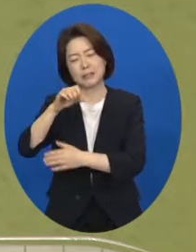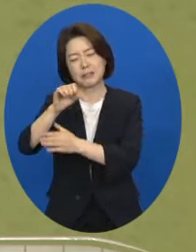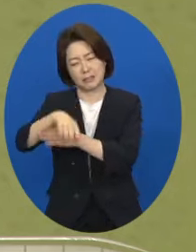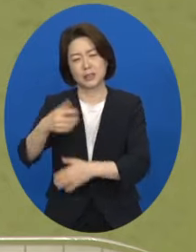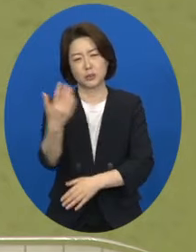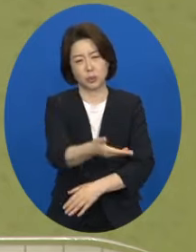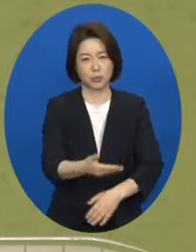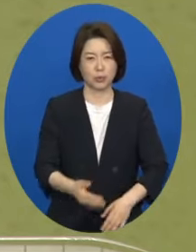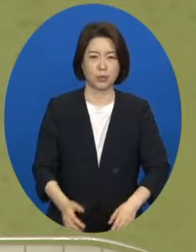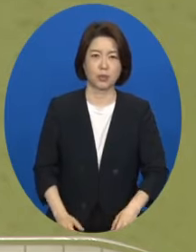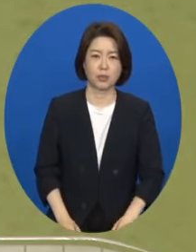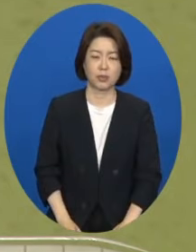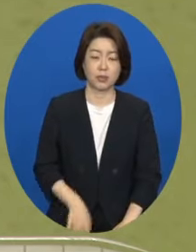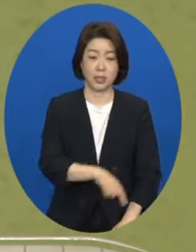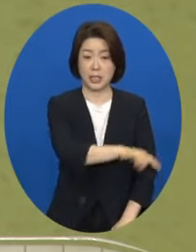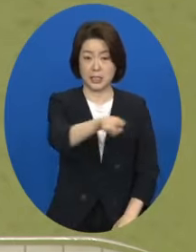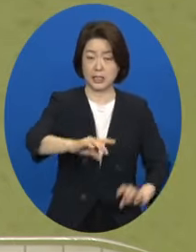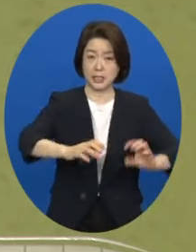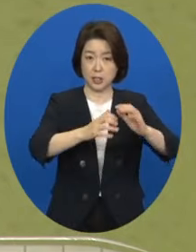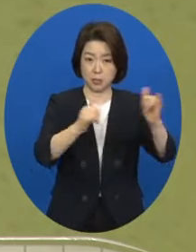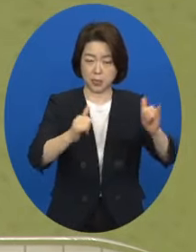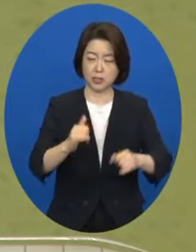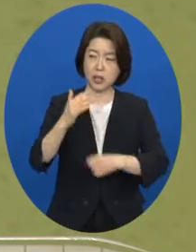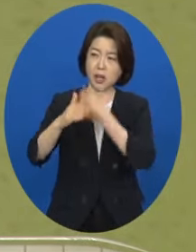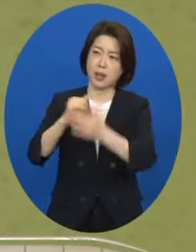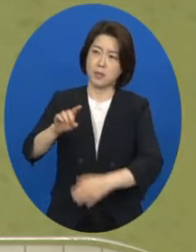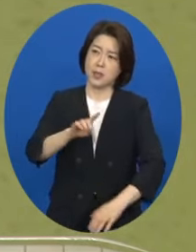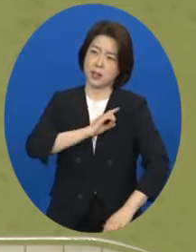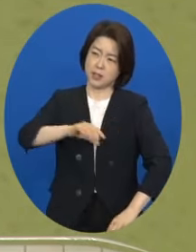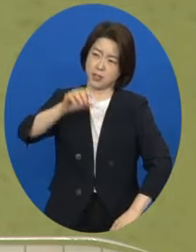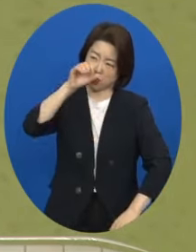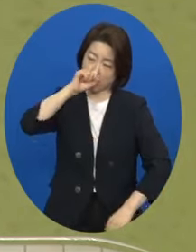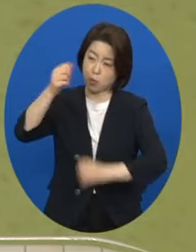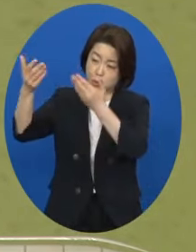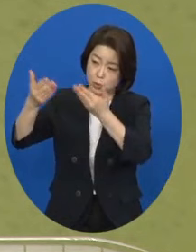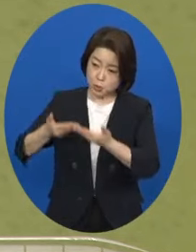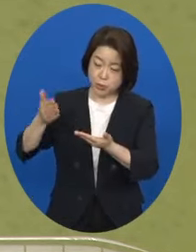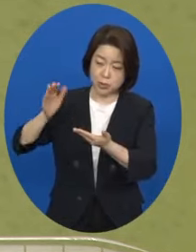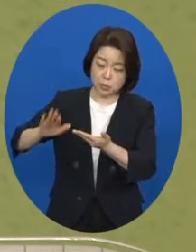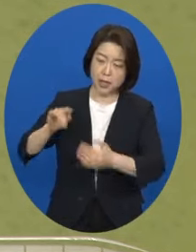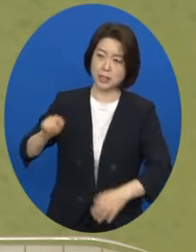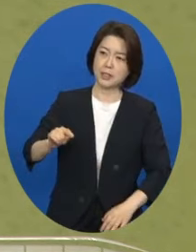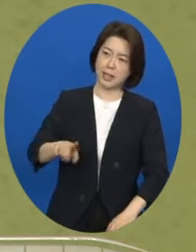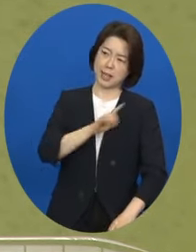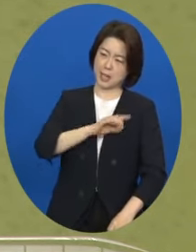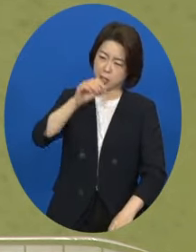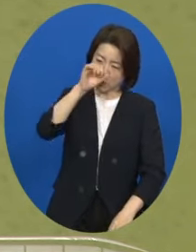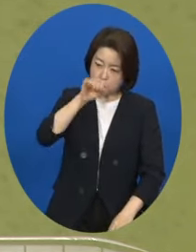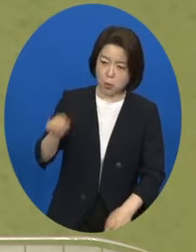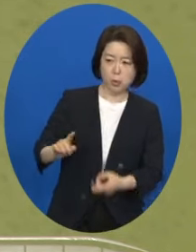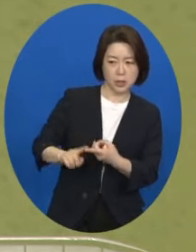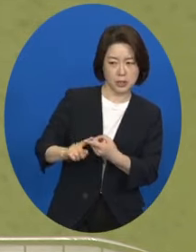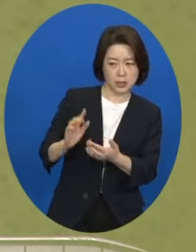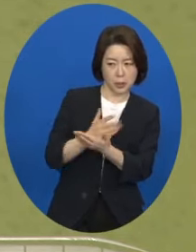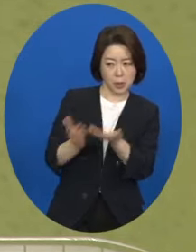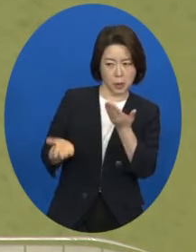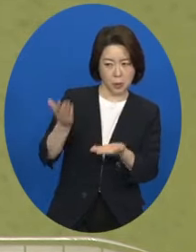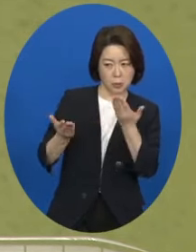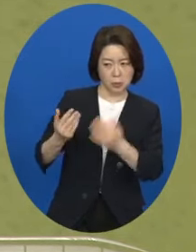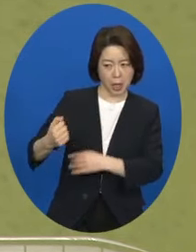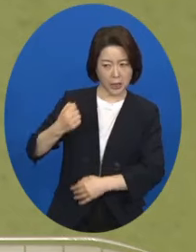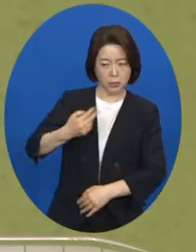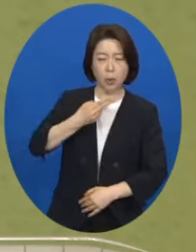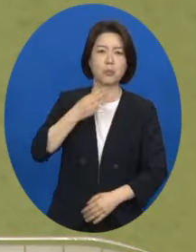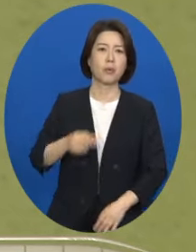거예요. 이 백성들은요 하나님이 가장 좋은 것을 주어도 이것이 좋은 것인지를 분별할 줄 아는